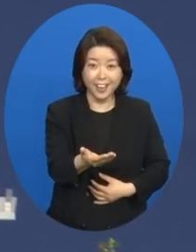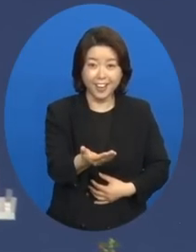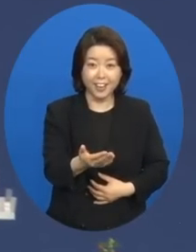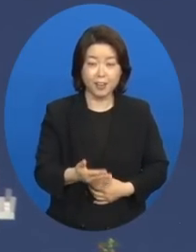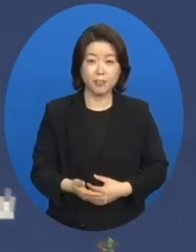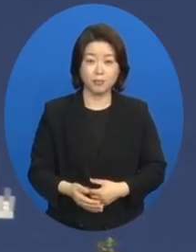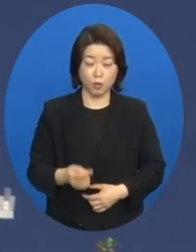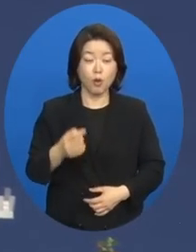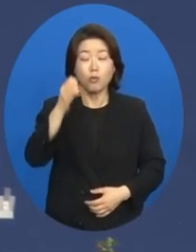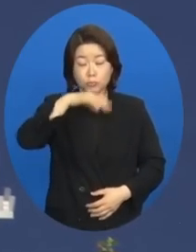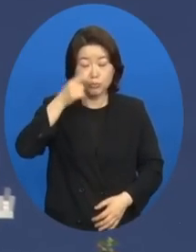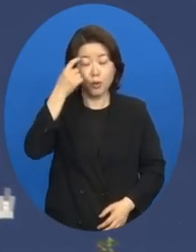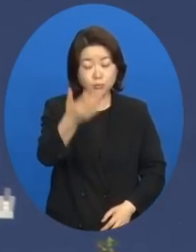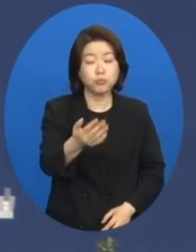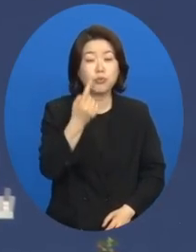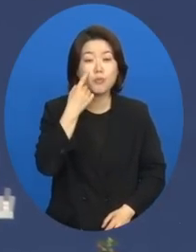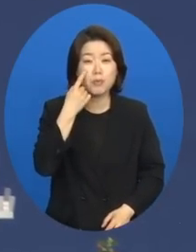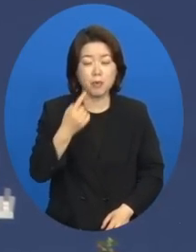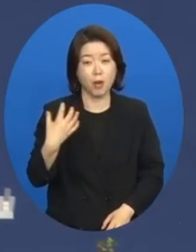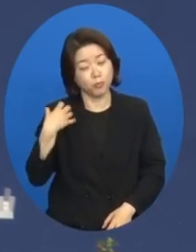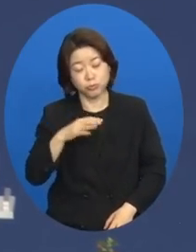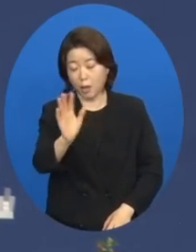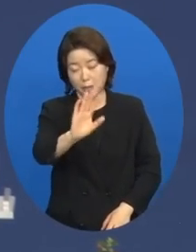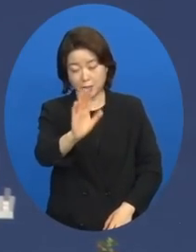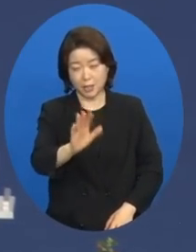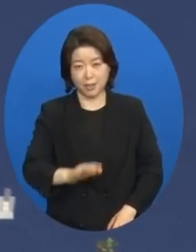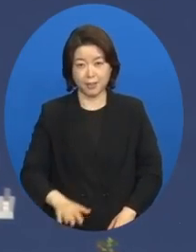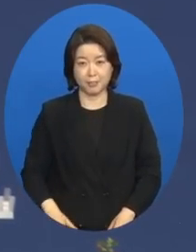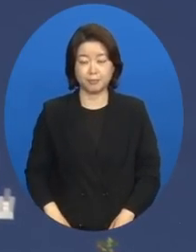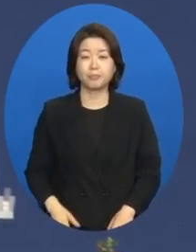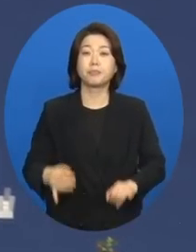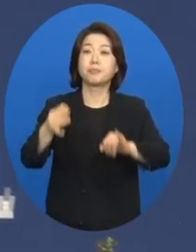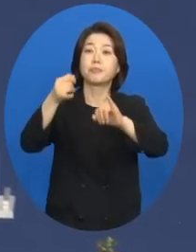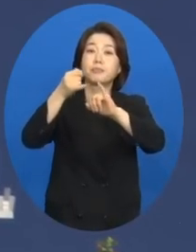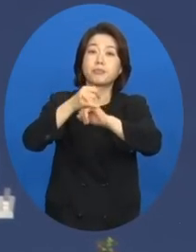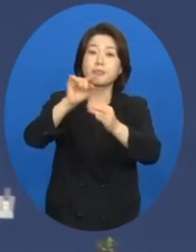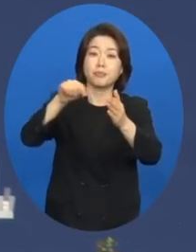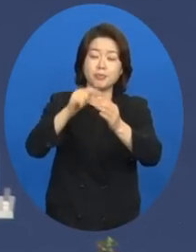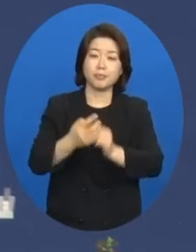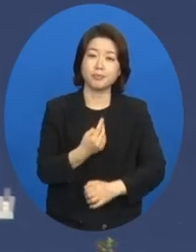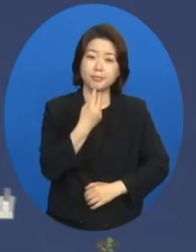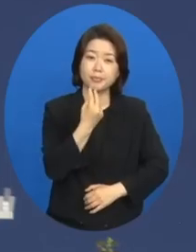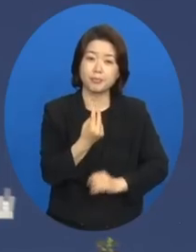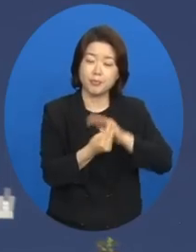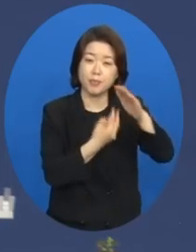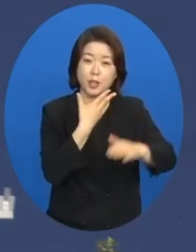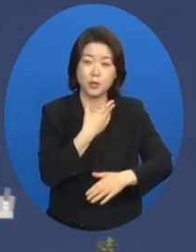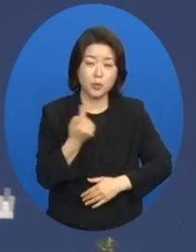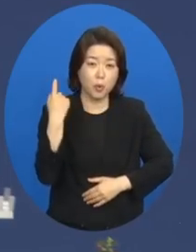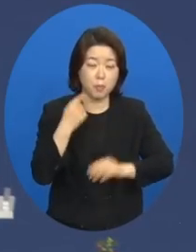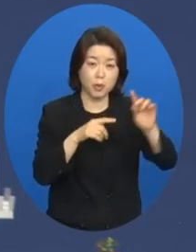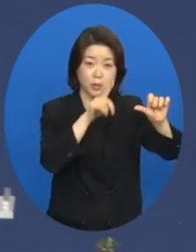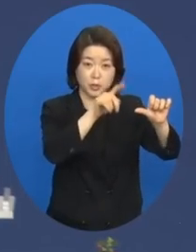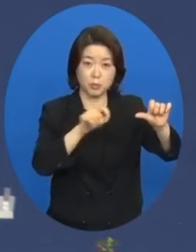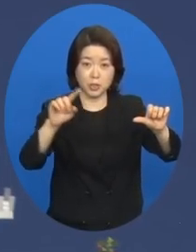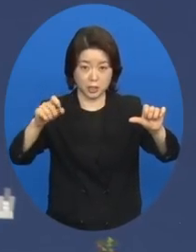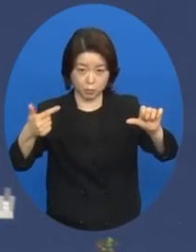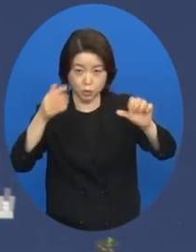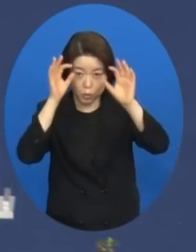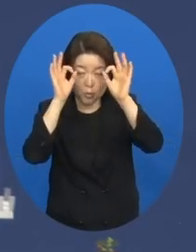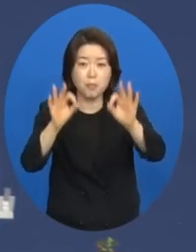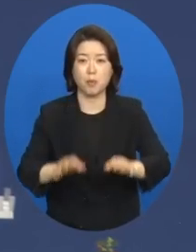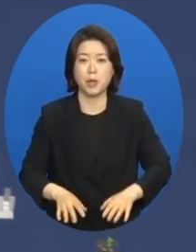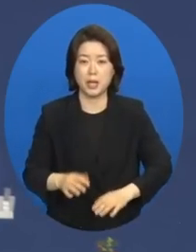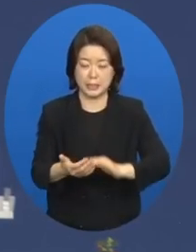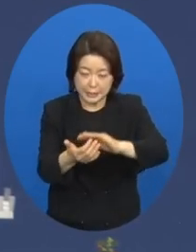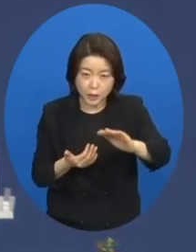아니 그냥 묻는 거예요. 뭐 부담 주려고 한 게 아니라 약속 중에 요한복음 15장 16절에 보면요.